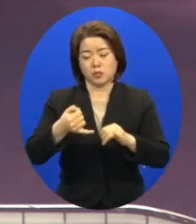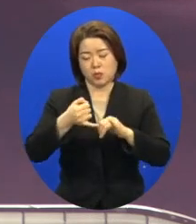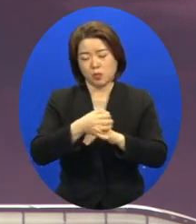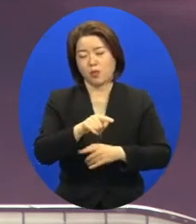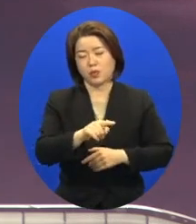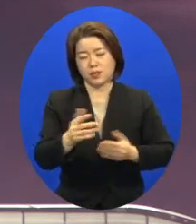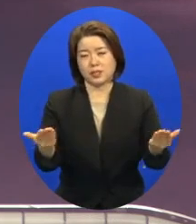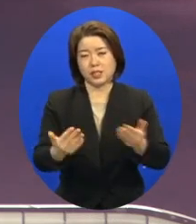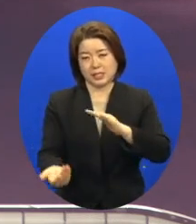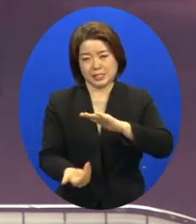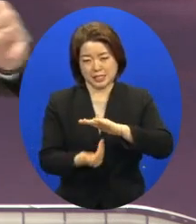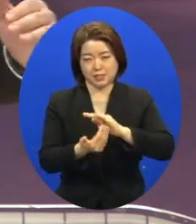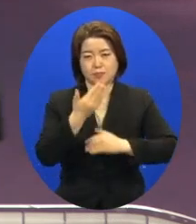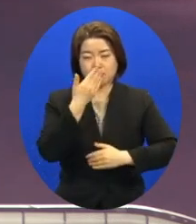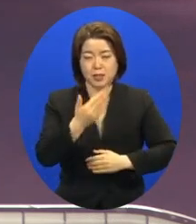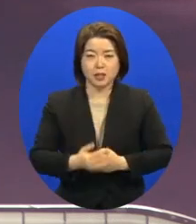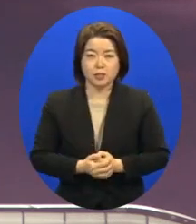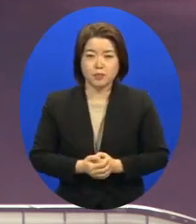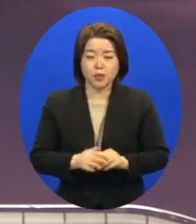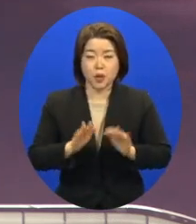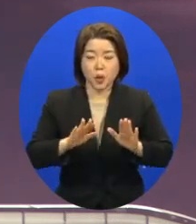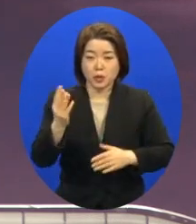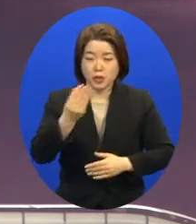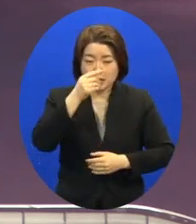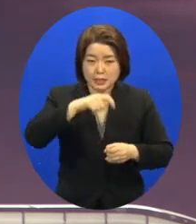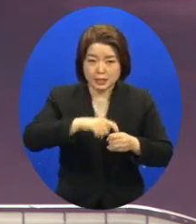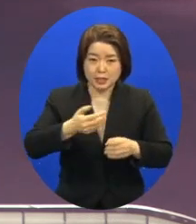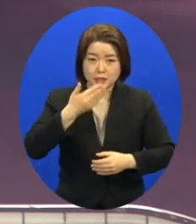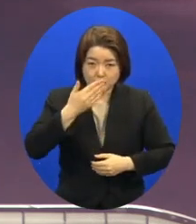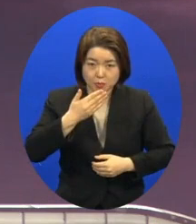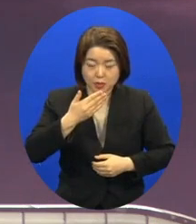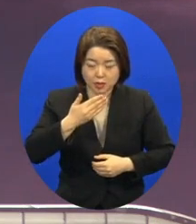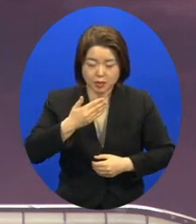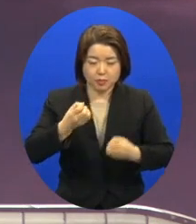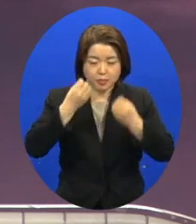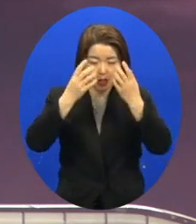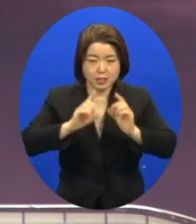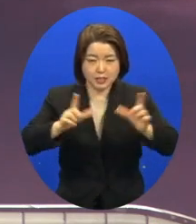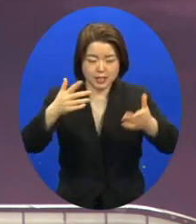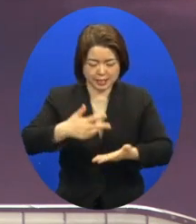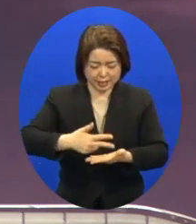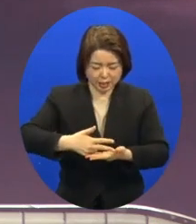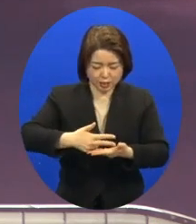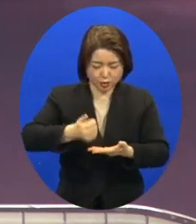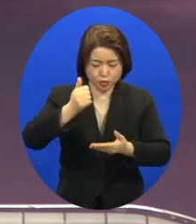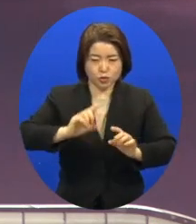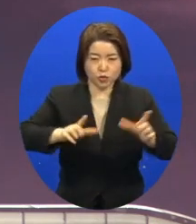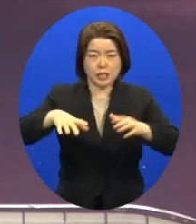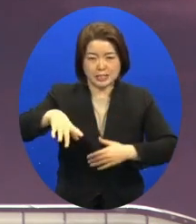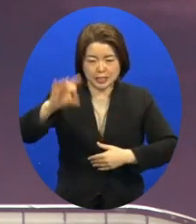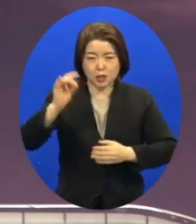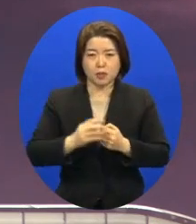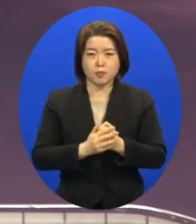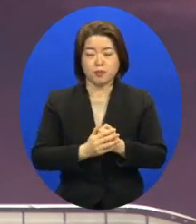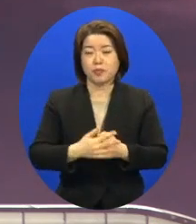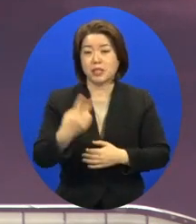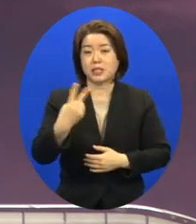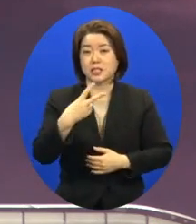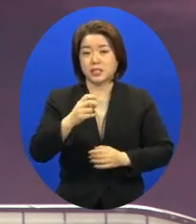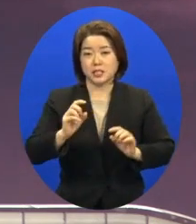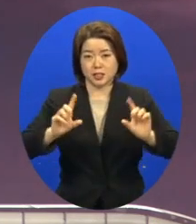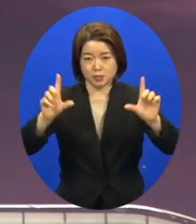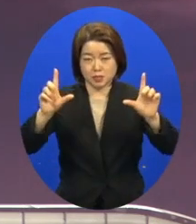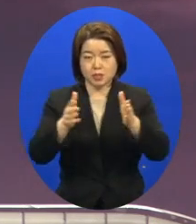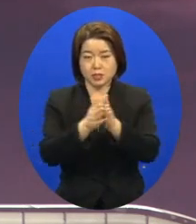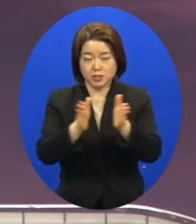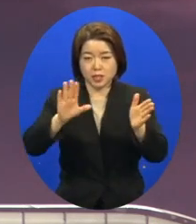것입니다. 우리가 오늘 성찬을 합니다. 새해 첫 주일, 2020년 새해를 시작하면서